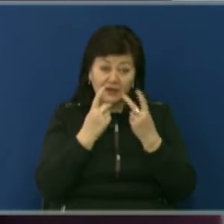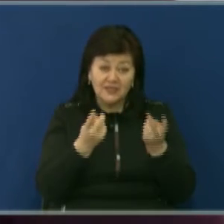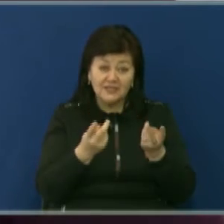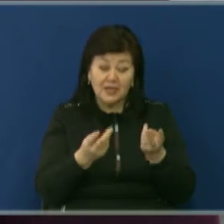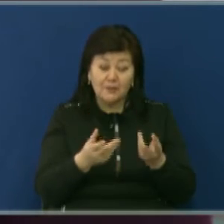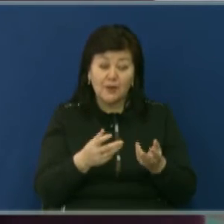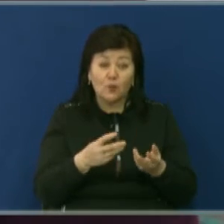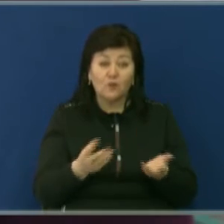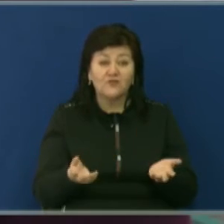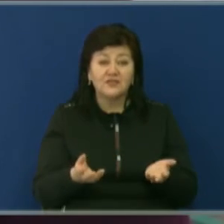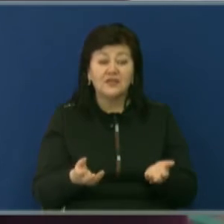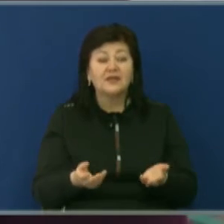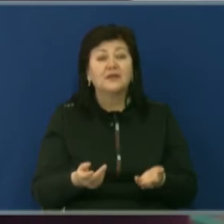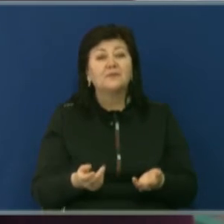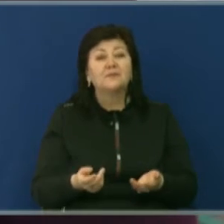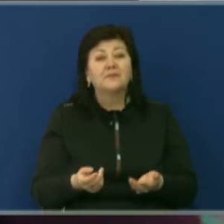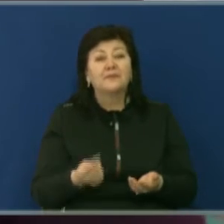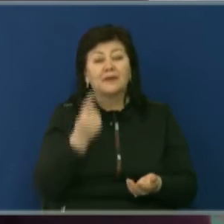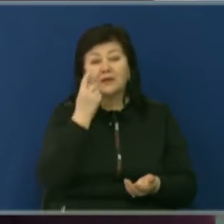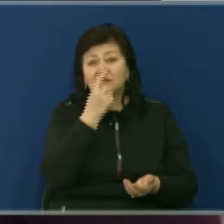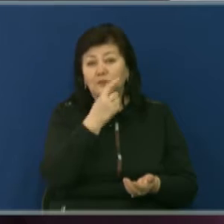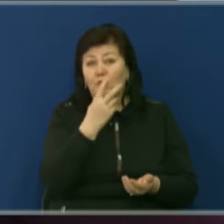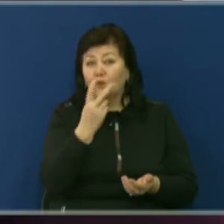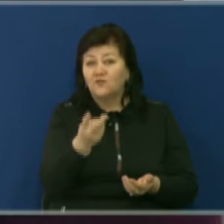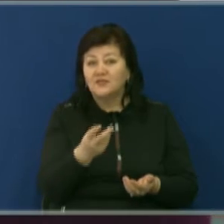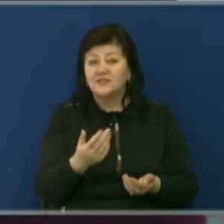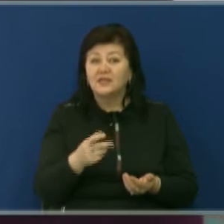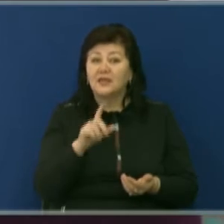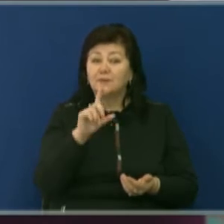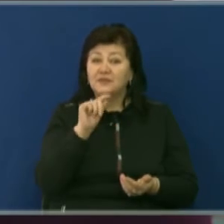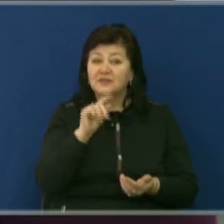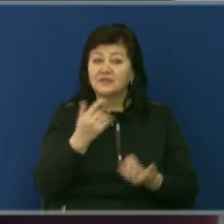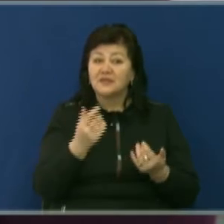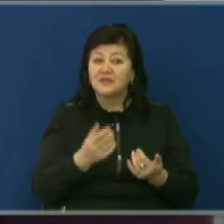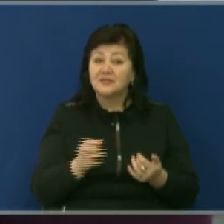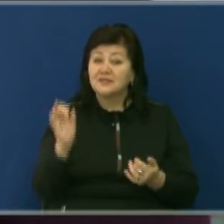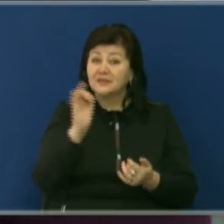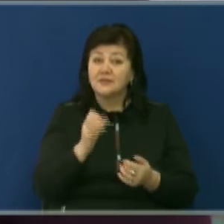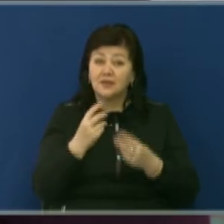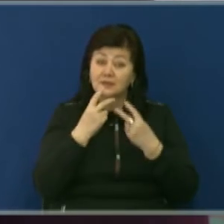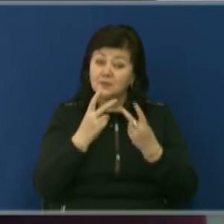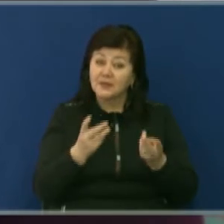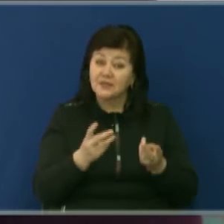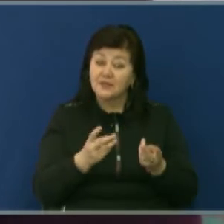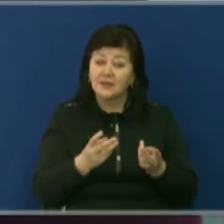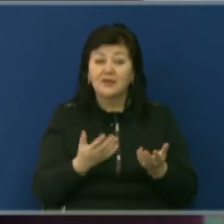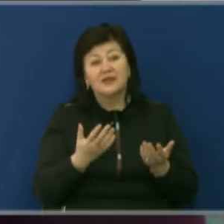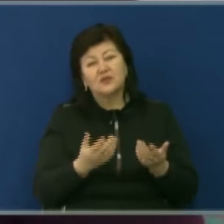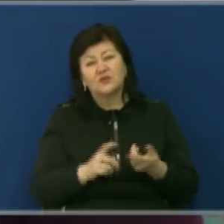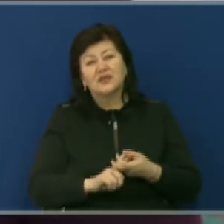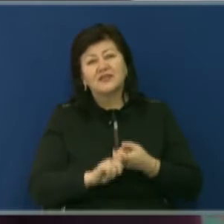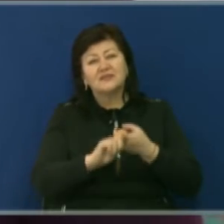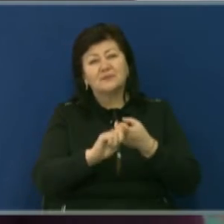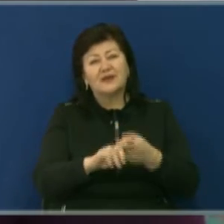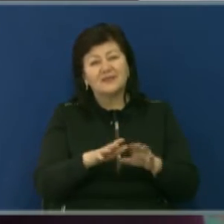астап, оларды бақылай алады. Олардың көбі мұндай жағдайға өзі қызықшылықпен қарайды. Енді пандемиямыздың